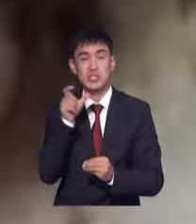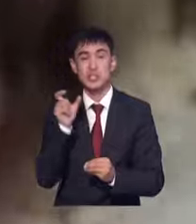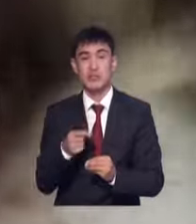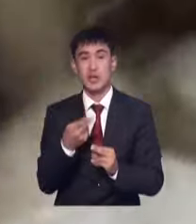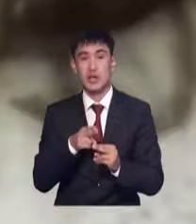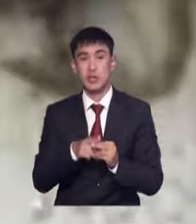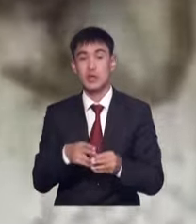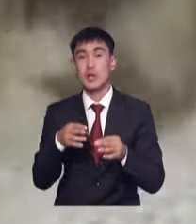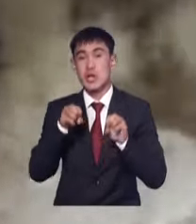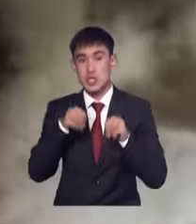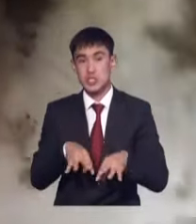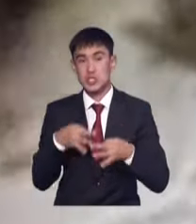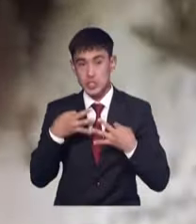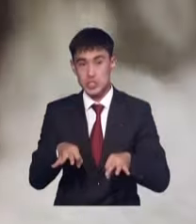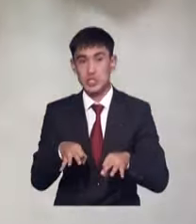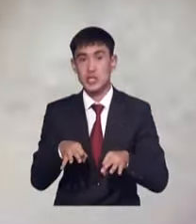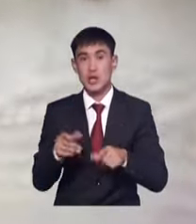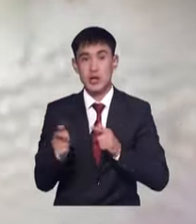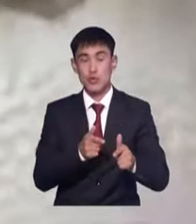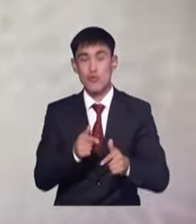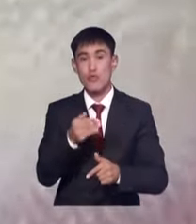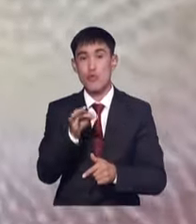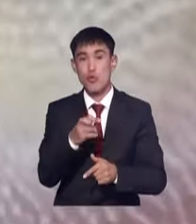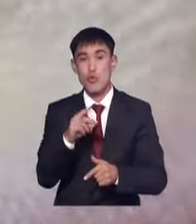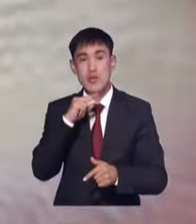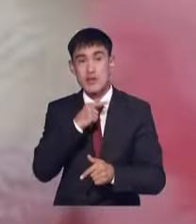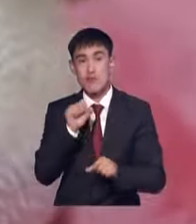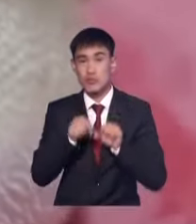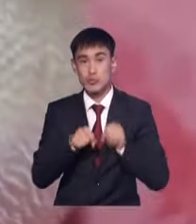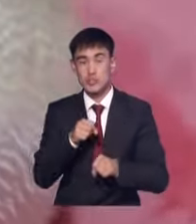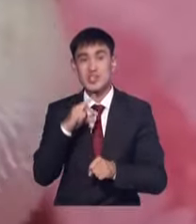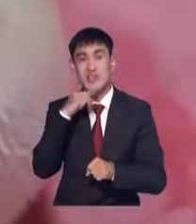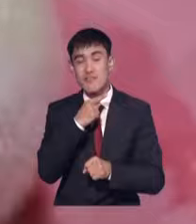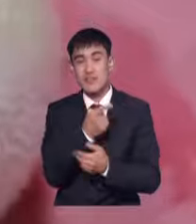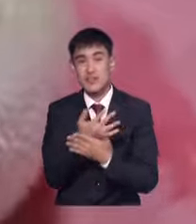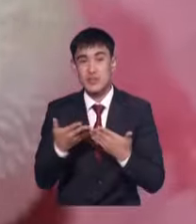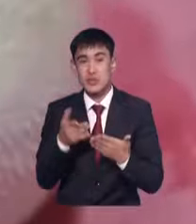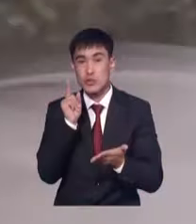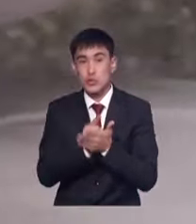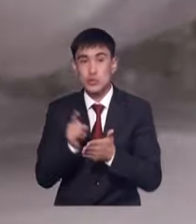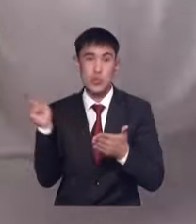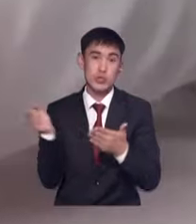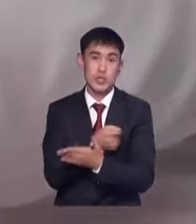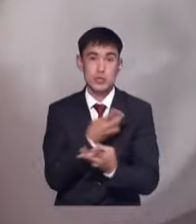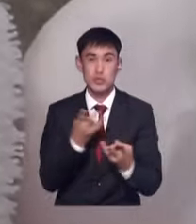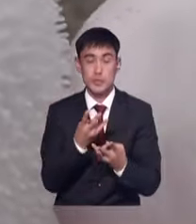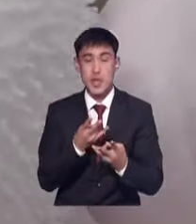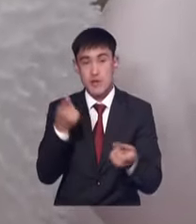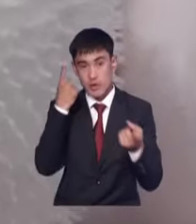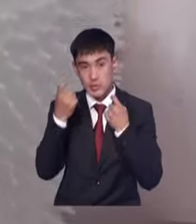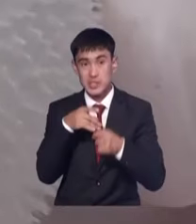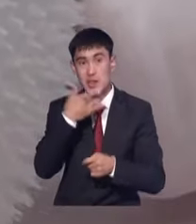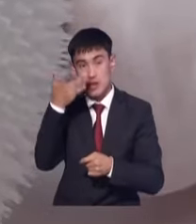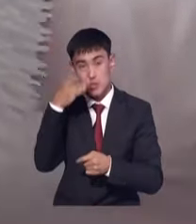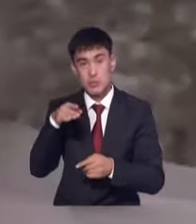человеком, который разрешили готовить рыбу фугу – деликатес, который может убить, если его ядовитые части не будут должным образом удалены. По информации, этим